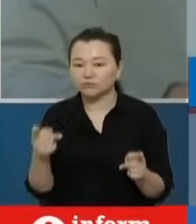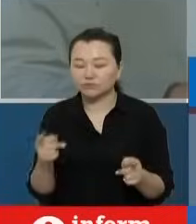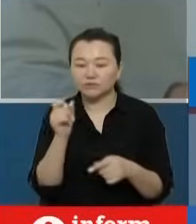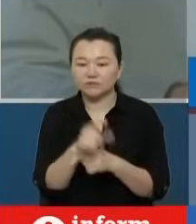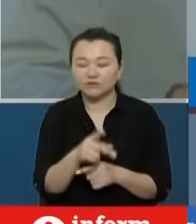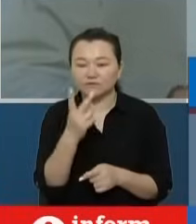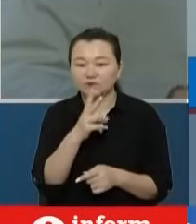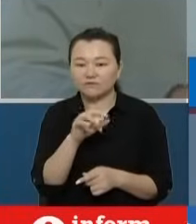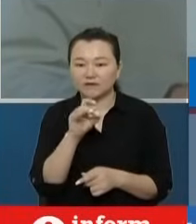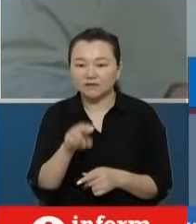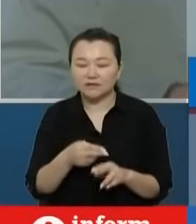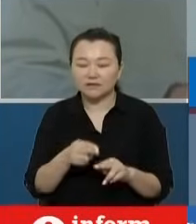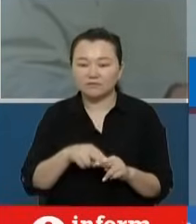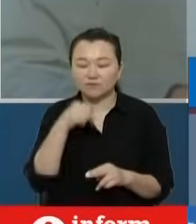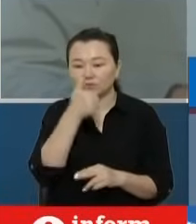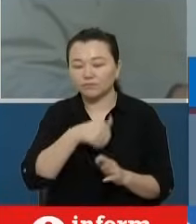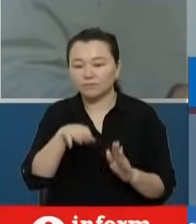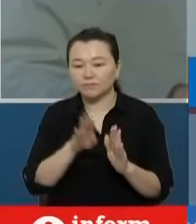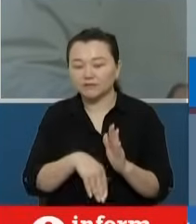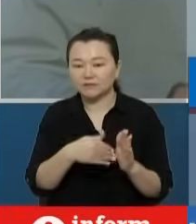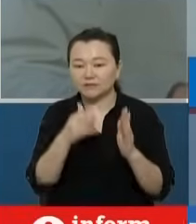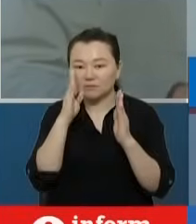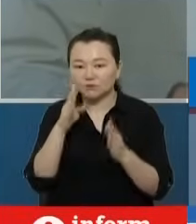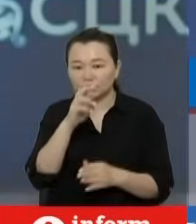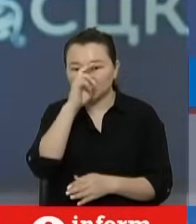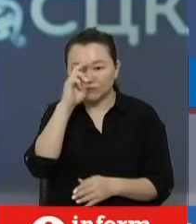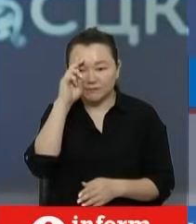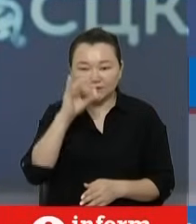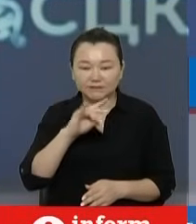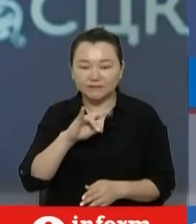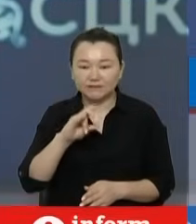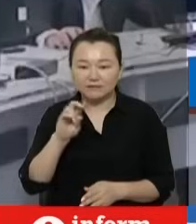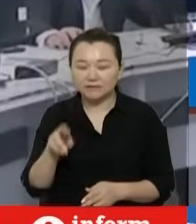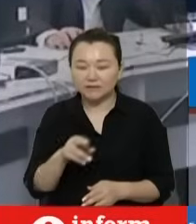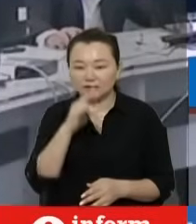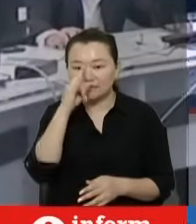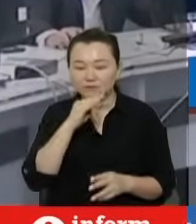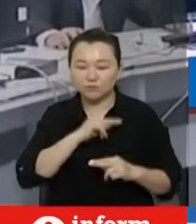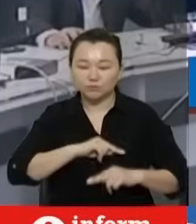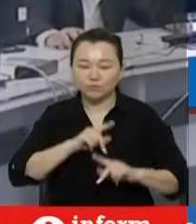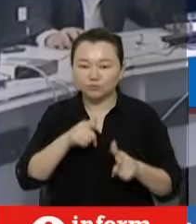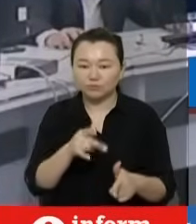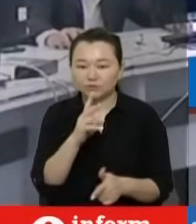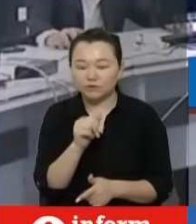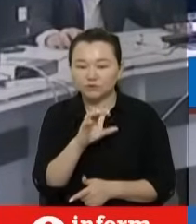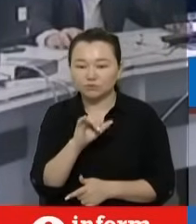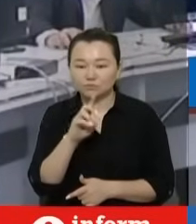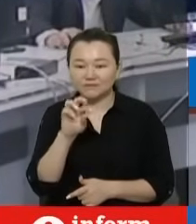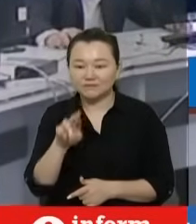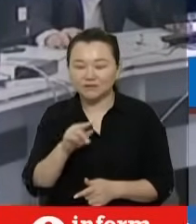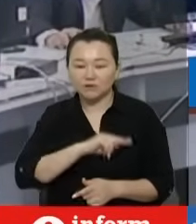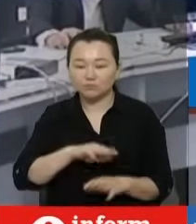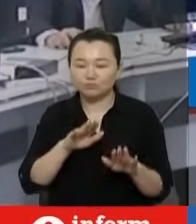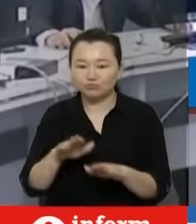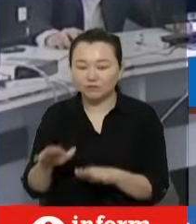втором квартале этого года, без их обращения в госинстанции. Казахстанцы, трудоустроенные на субсидируемые рабочие места в